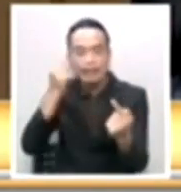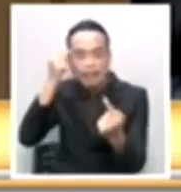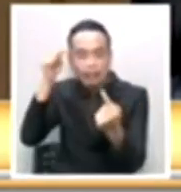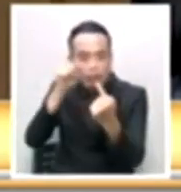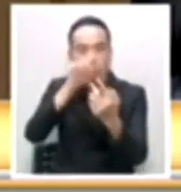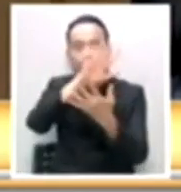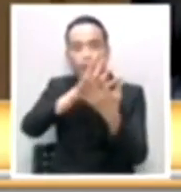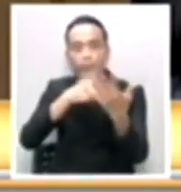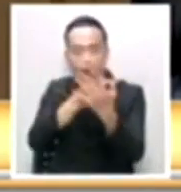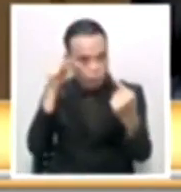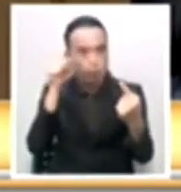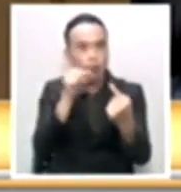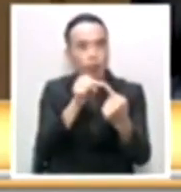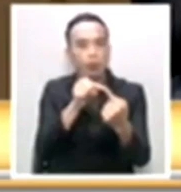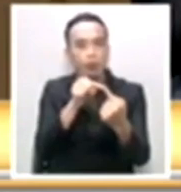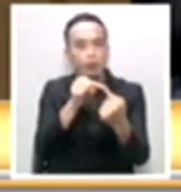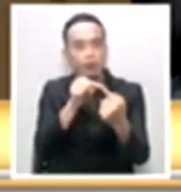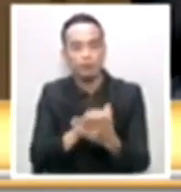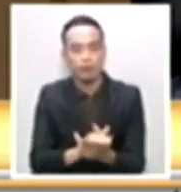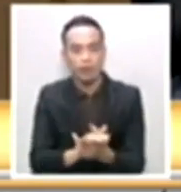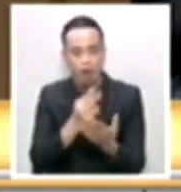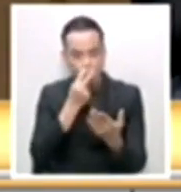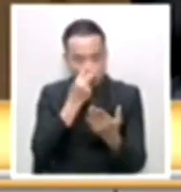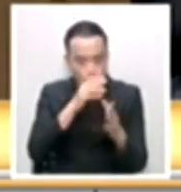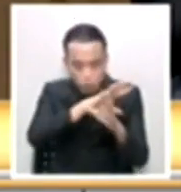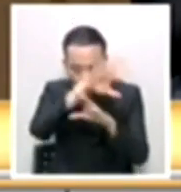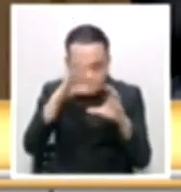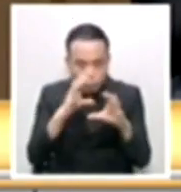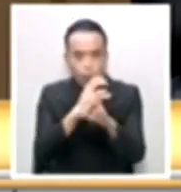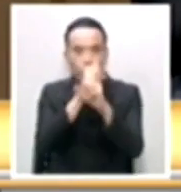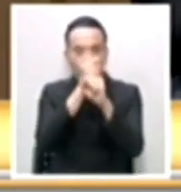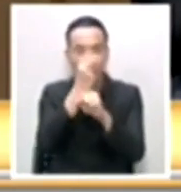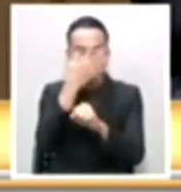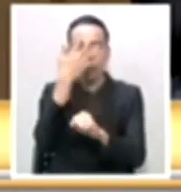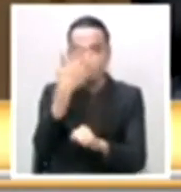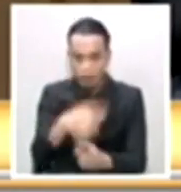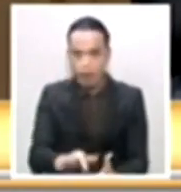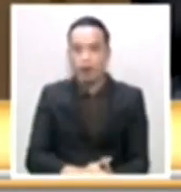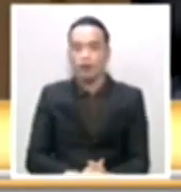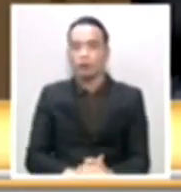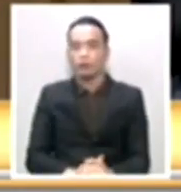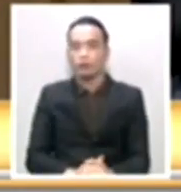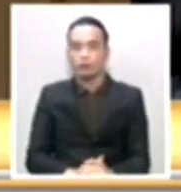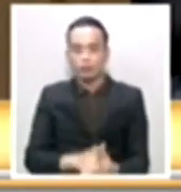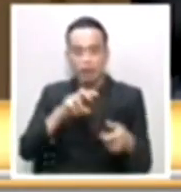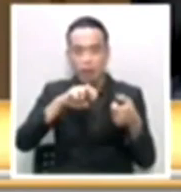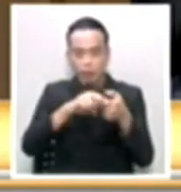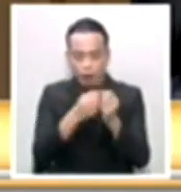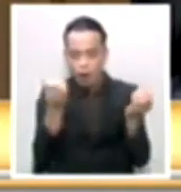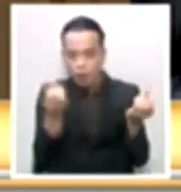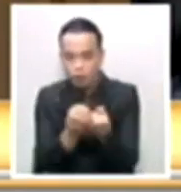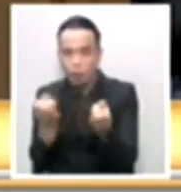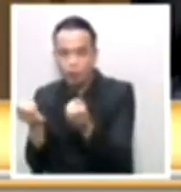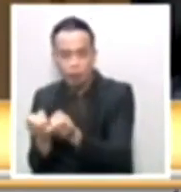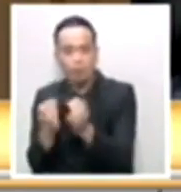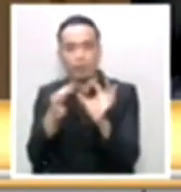องนะครับโดยดูในภาพรวมทั้งสิ้นทั้งหมดนะครับแล้วเราไม่ได้ไปกระทบกระเทือนในเรื่อง